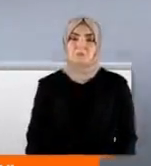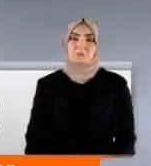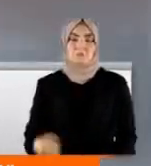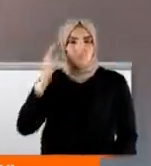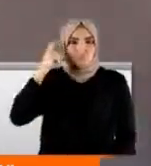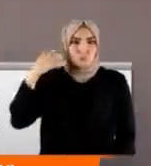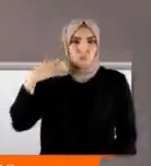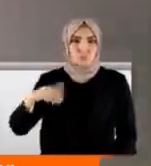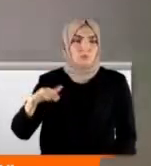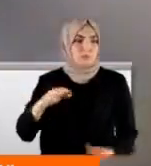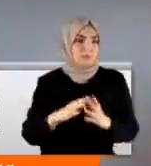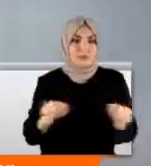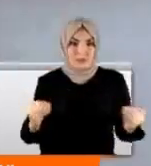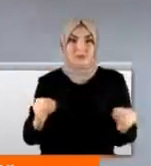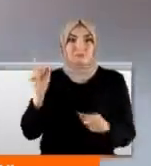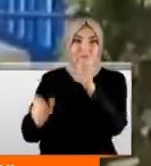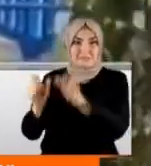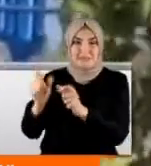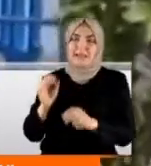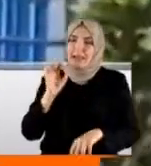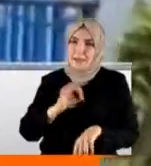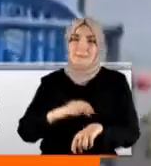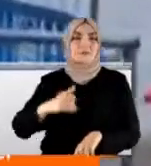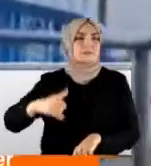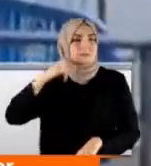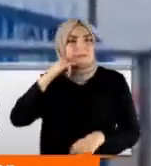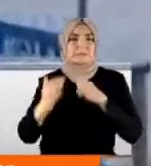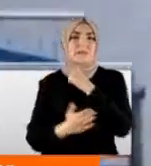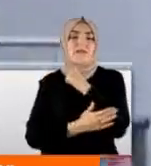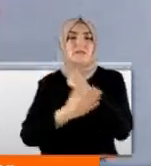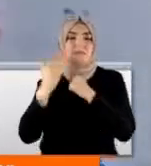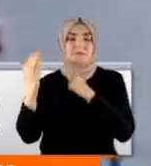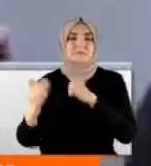Şoku atlatabilenler hemen kurtarma ekiplerini aradı.